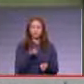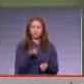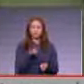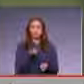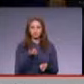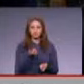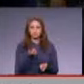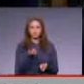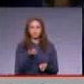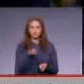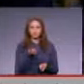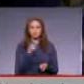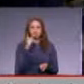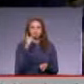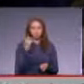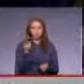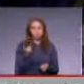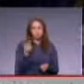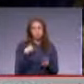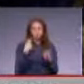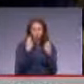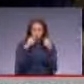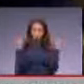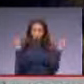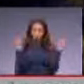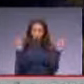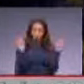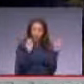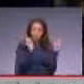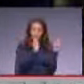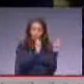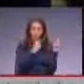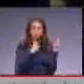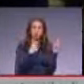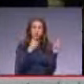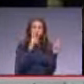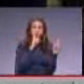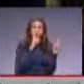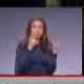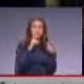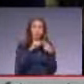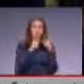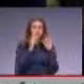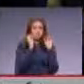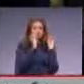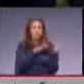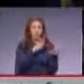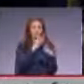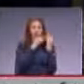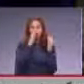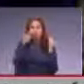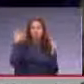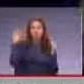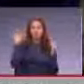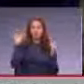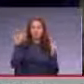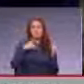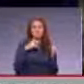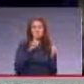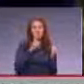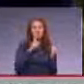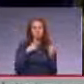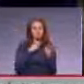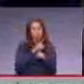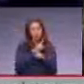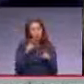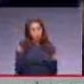انا الحكايه دي لما قريتها في الجورنال في اخبار اليوم يعني دي شدتني، ما تصورتش يعني، حسيت ان انا مش مصدقه